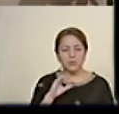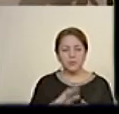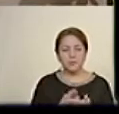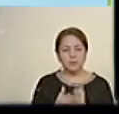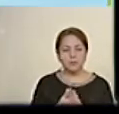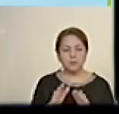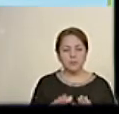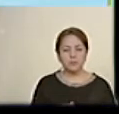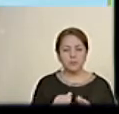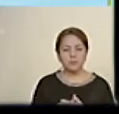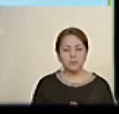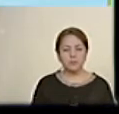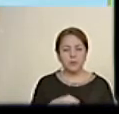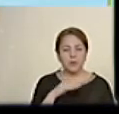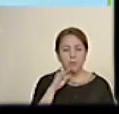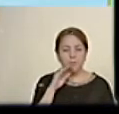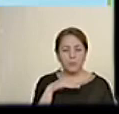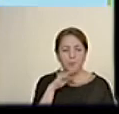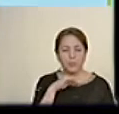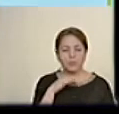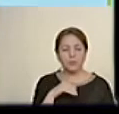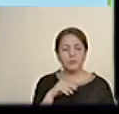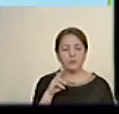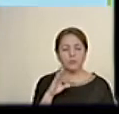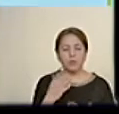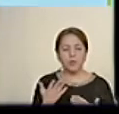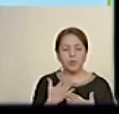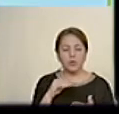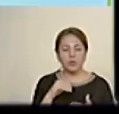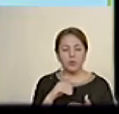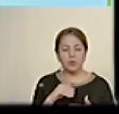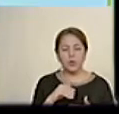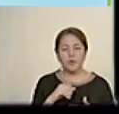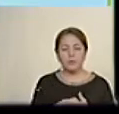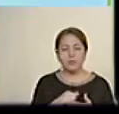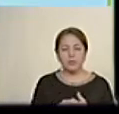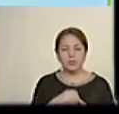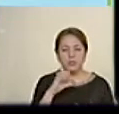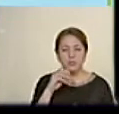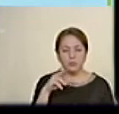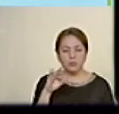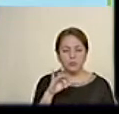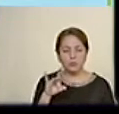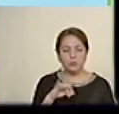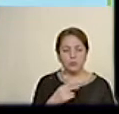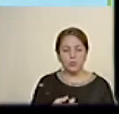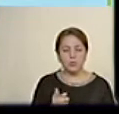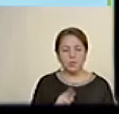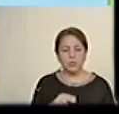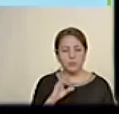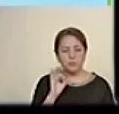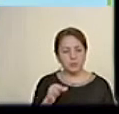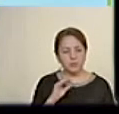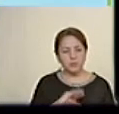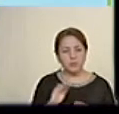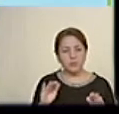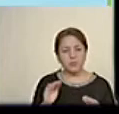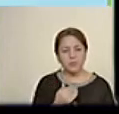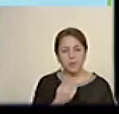места. Болтать по какой причине? С дуру. Это у нас верно, ребята,